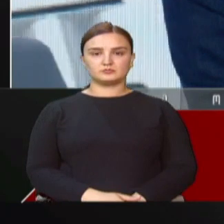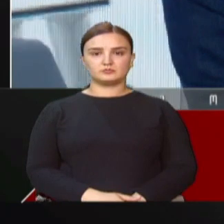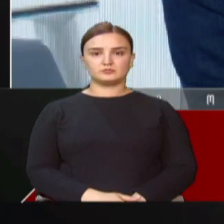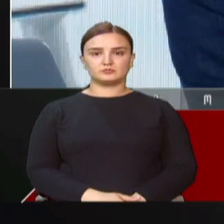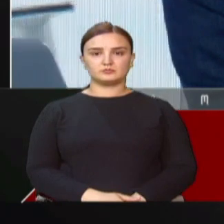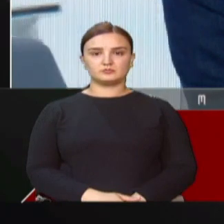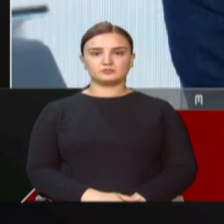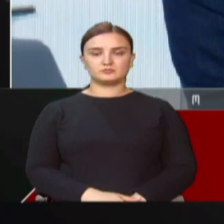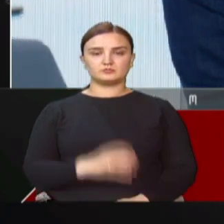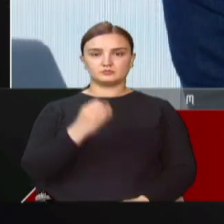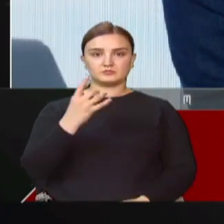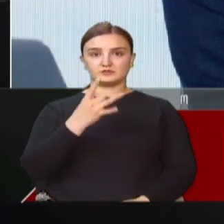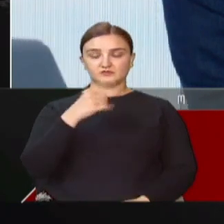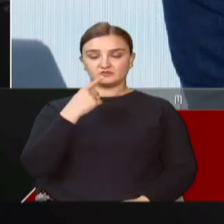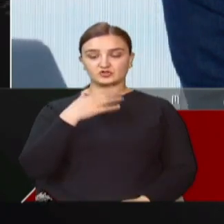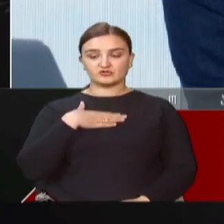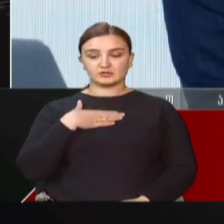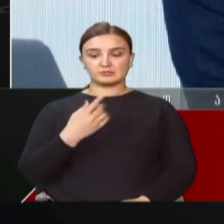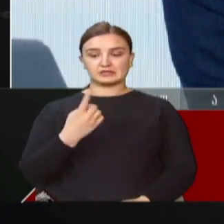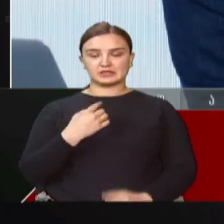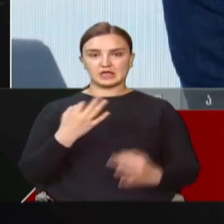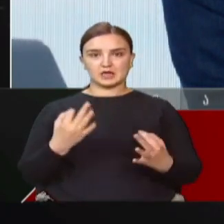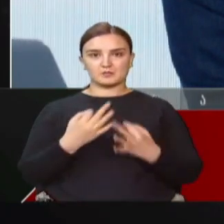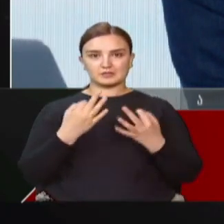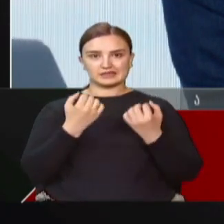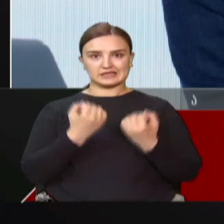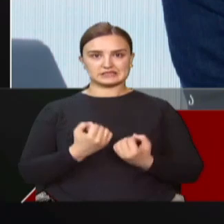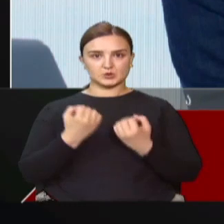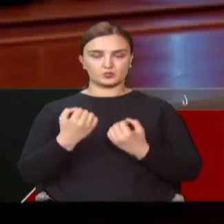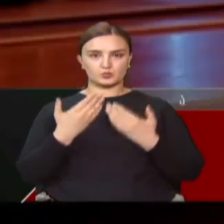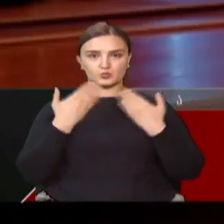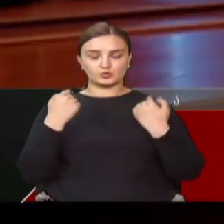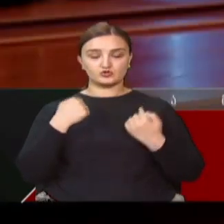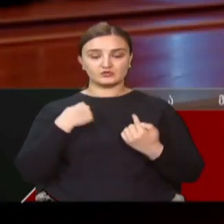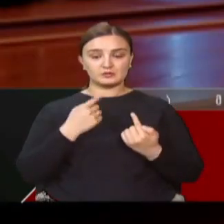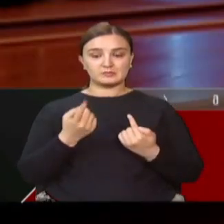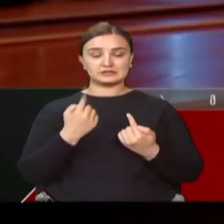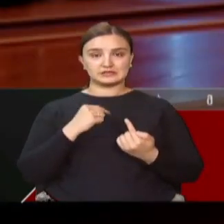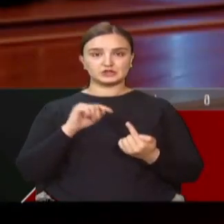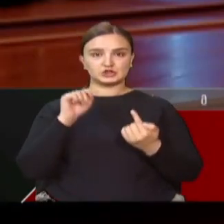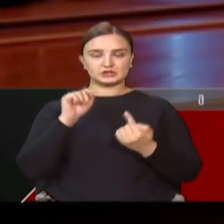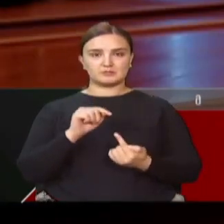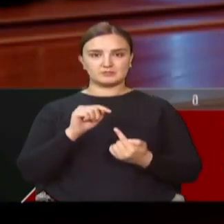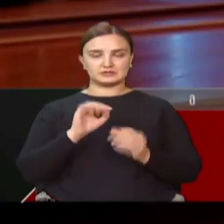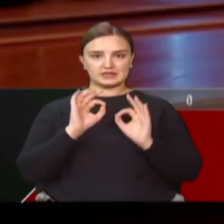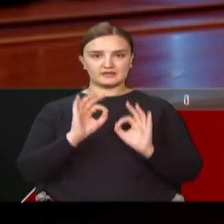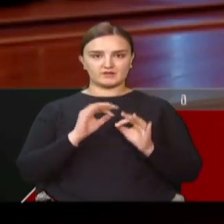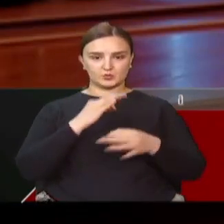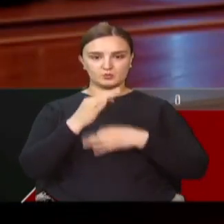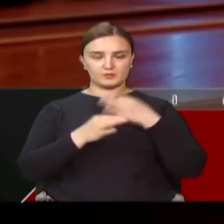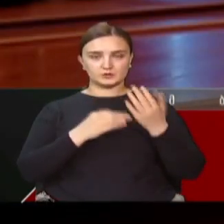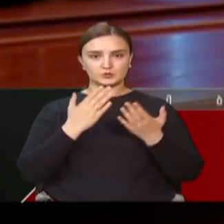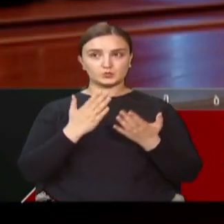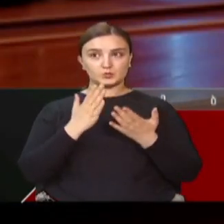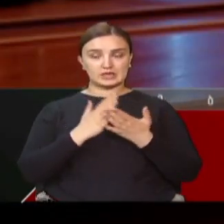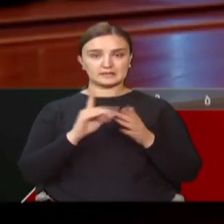Kidev ertkhel vambob, chveni mkhridan araperi dacăbuloba ar aris. Chveni mkhridan aris shesabamisi adekvaturi pasuxebi, tu ikidan aris arasori